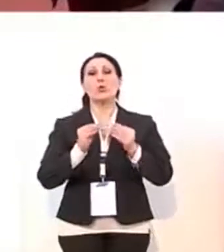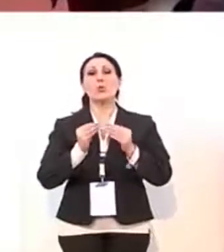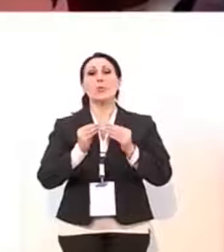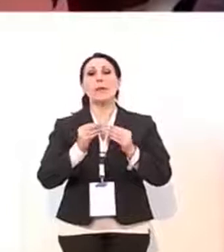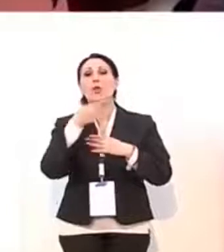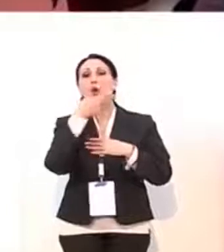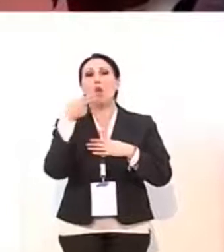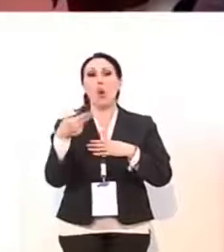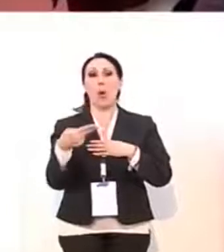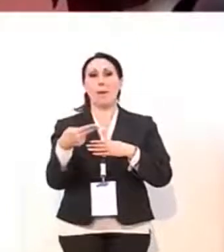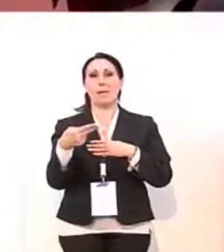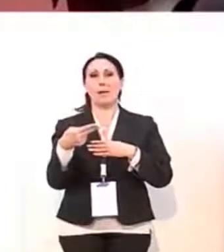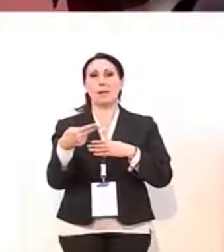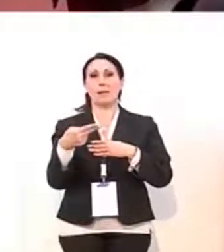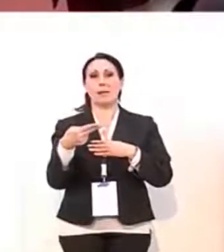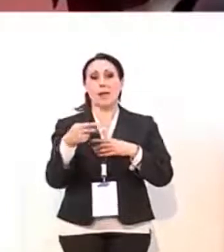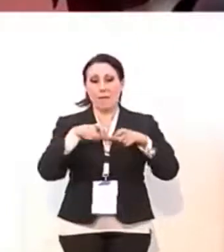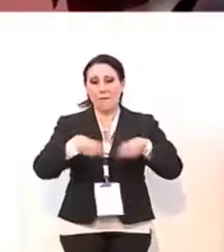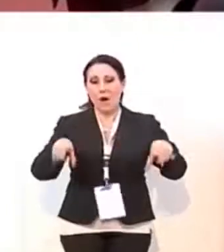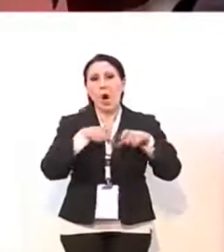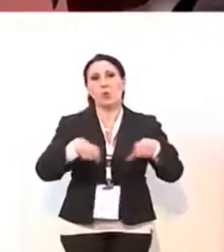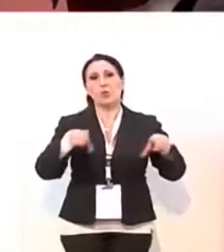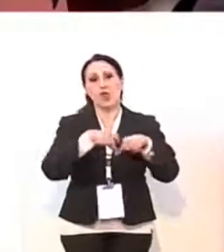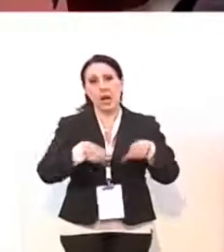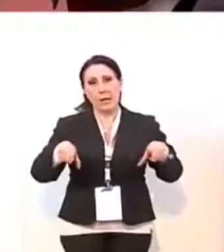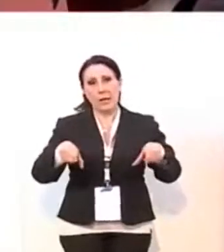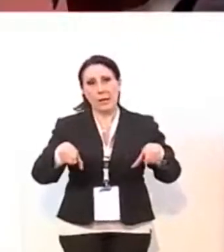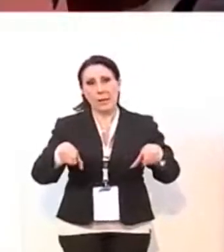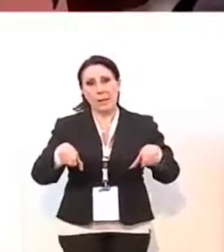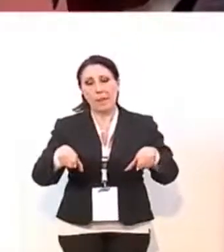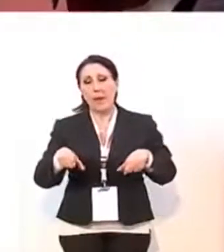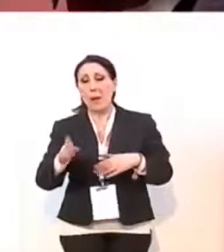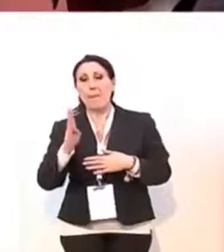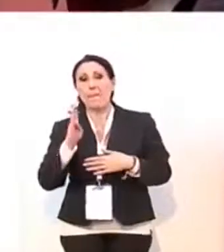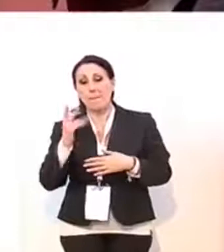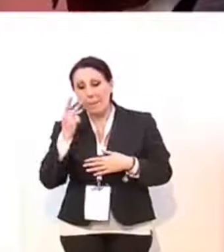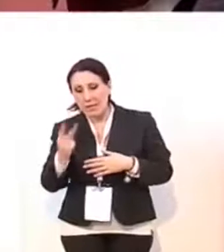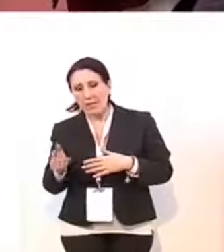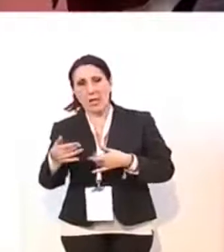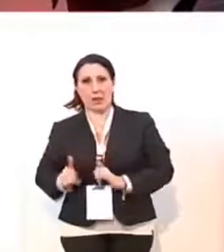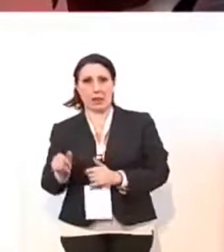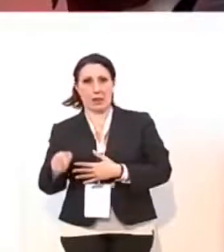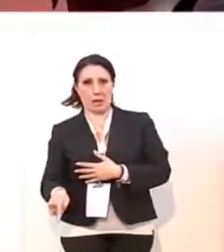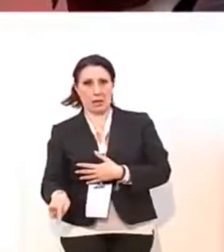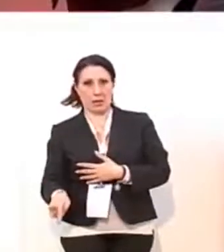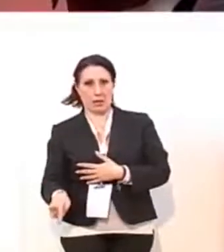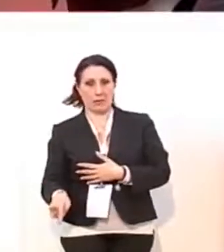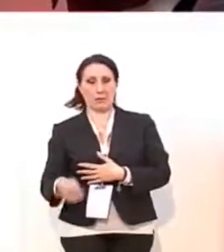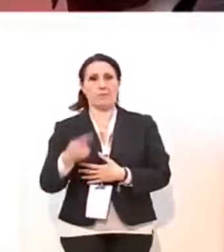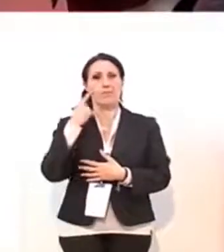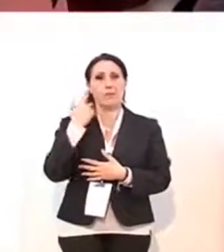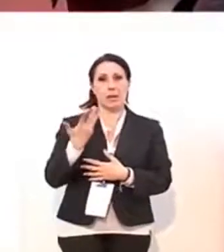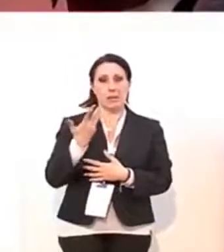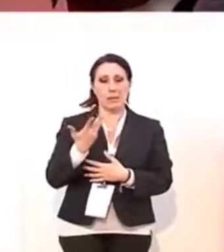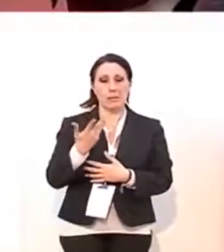si chiama voucher babysitting. Abbiamo detto, le donne quando sono più vulnerabili, quando hanno